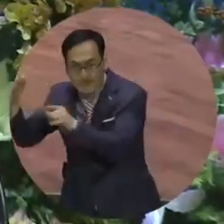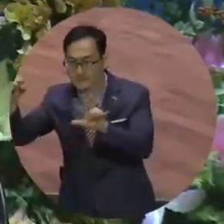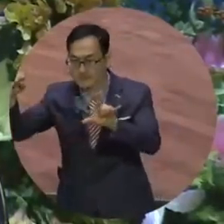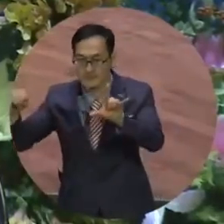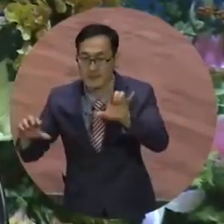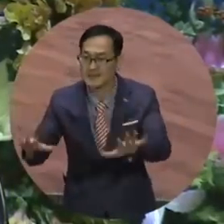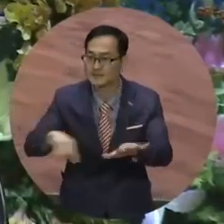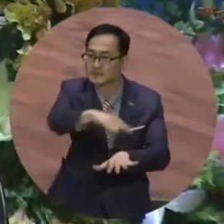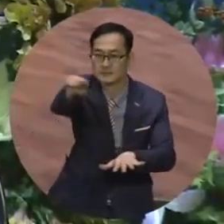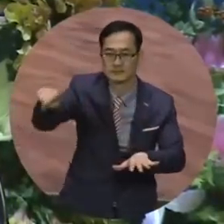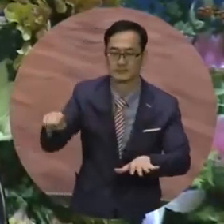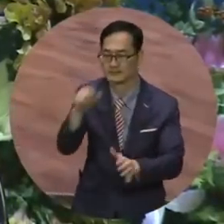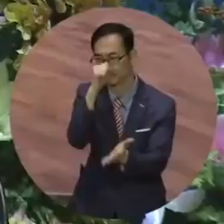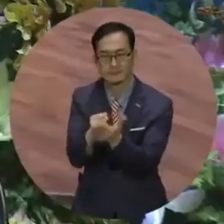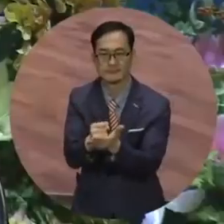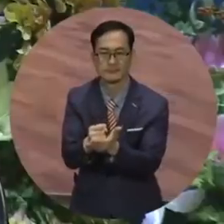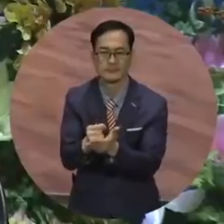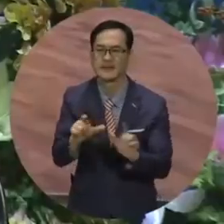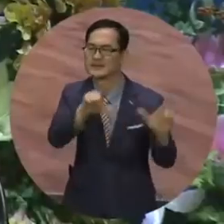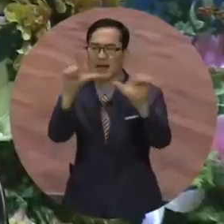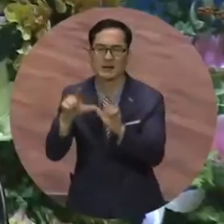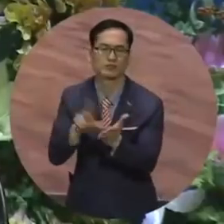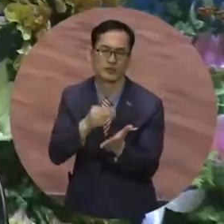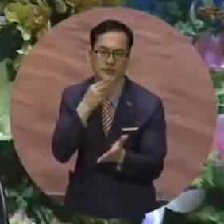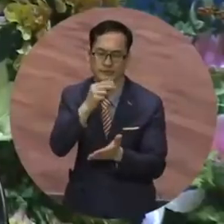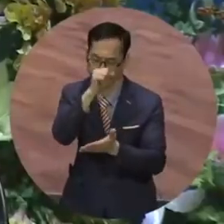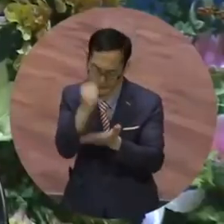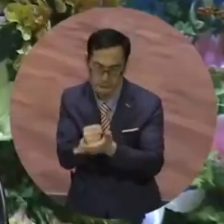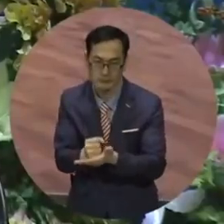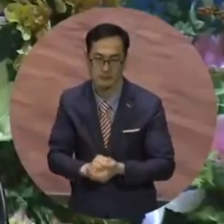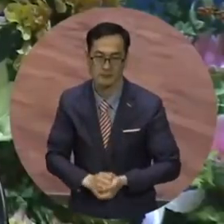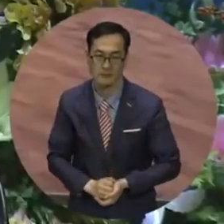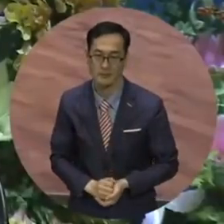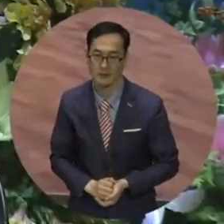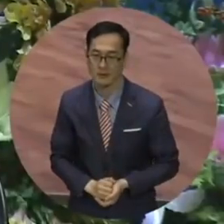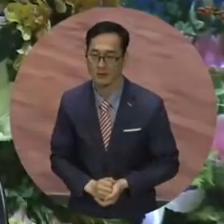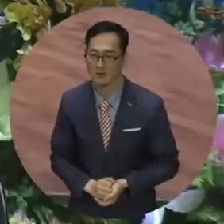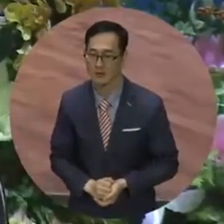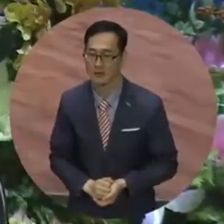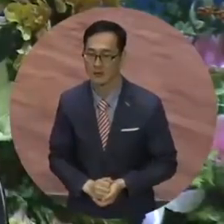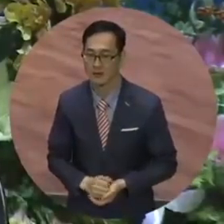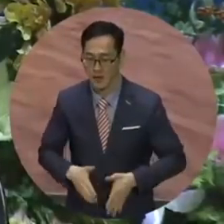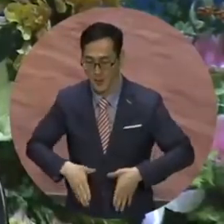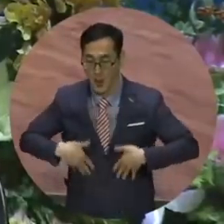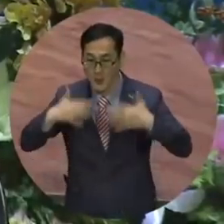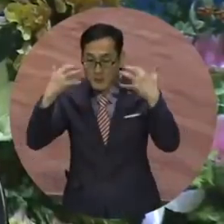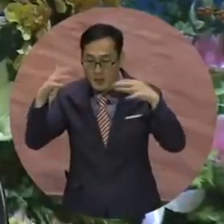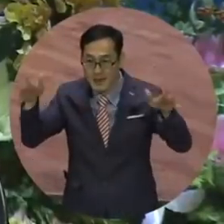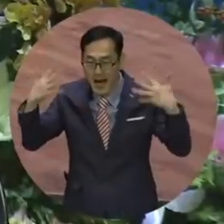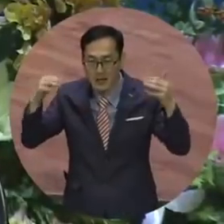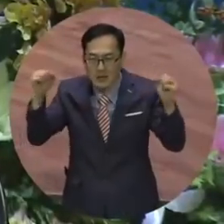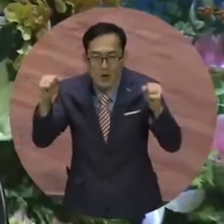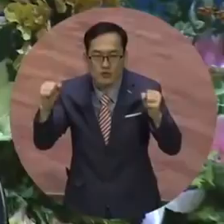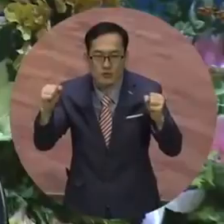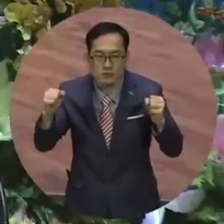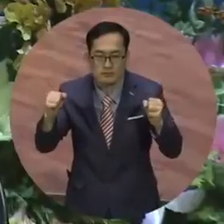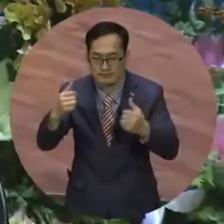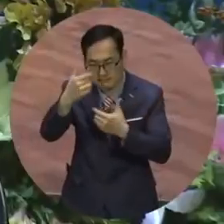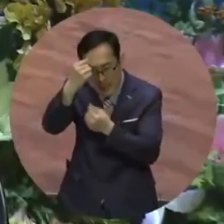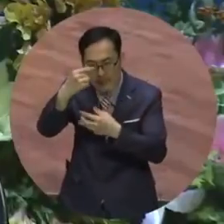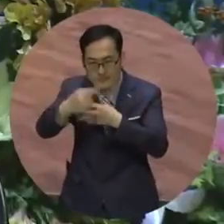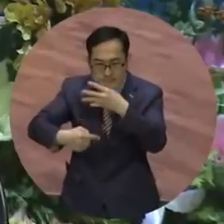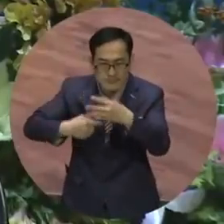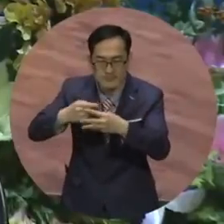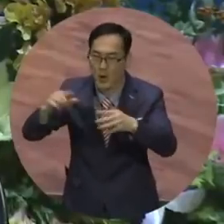감당할 만큼, 브러쉬 가지고 저을 만큼 쏟아지면 어떻게 할까? 무슨 그런 작품이 있어요? 바람도